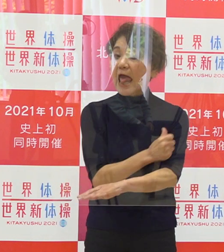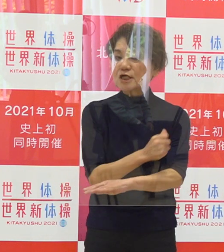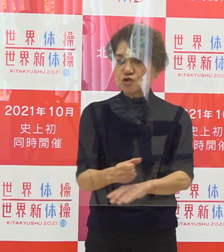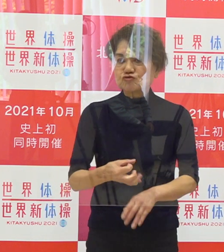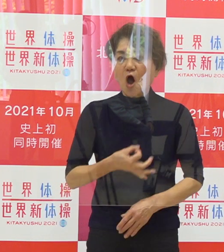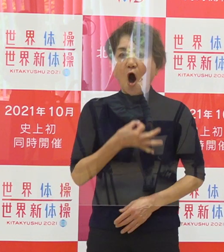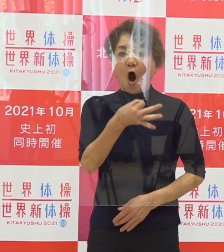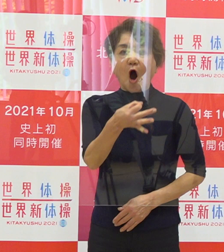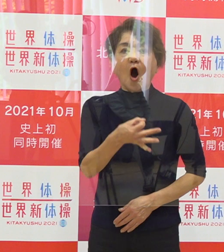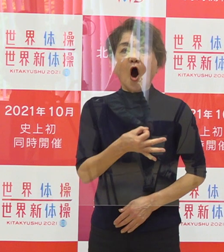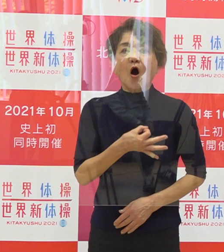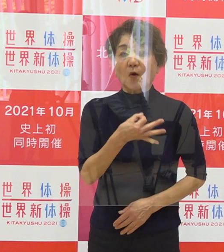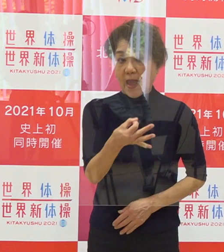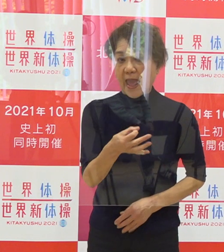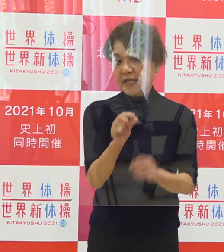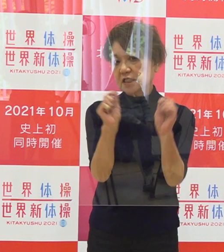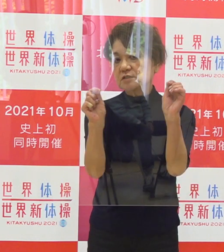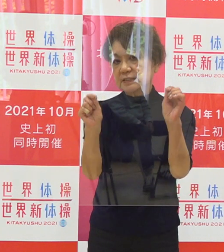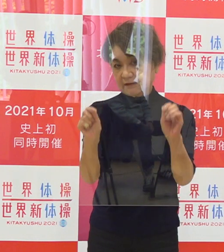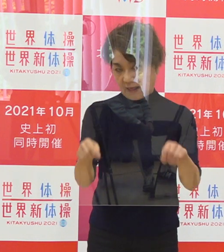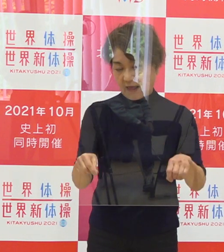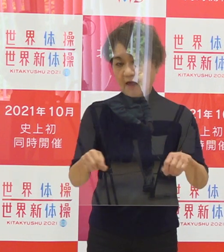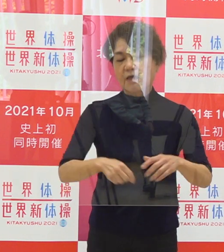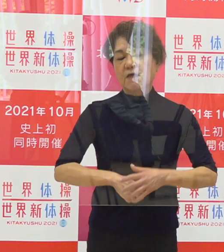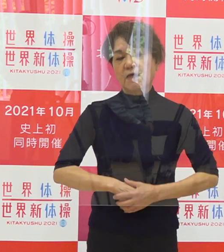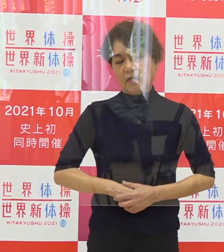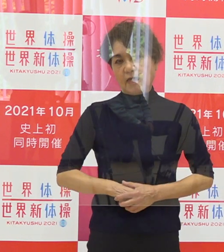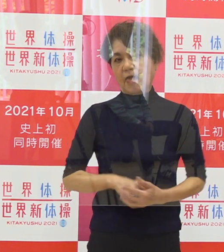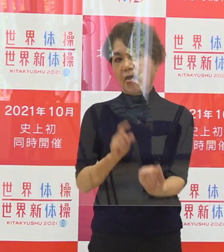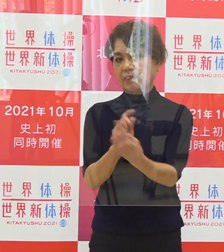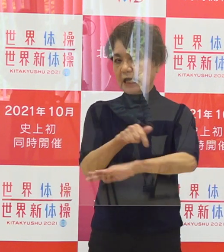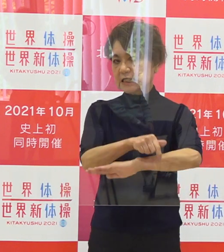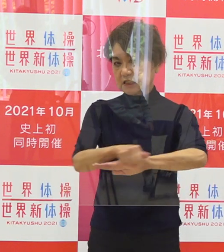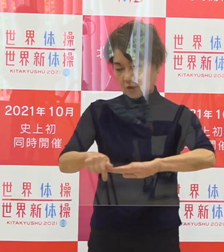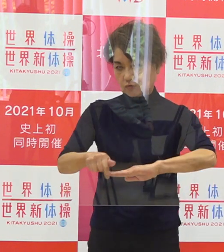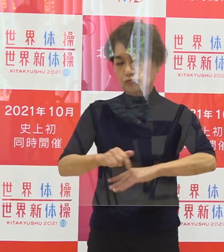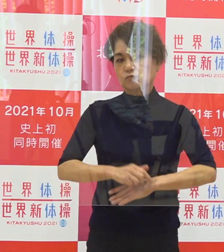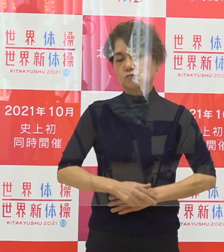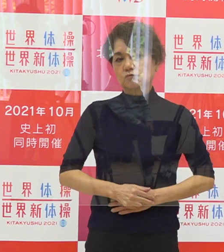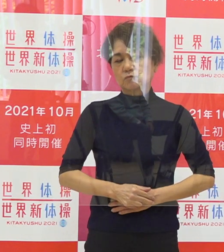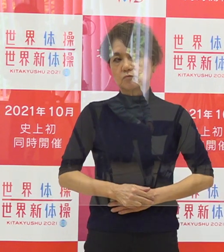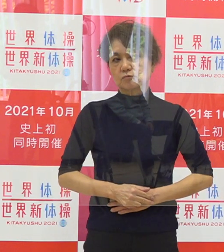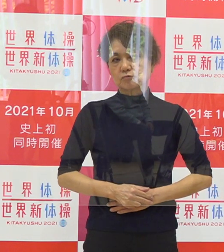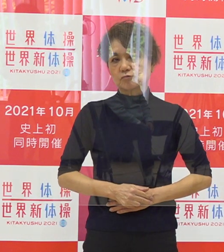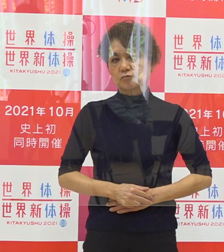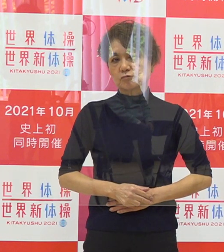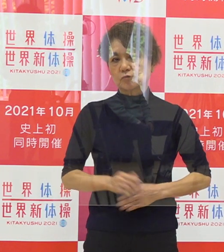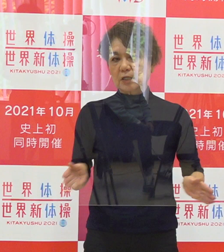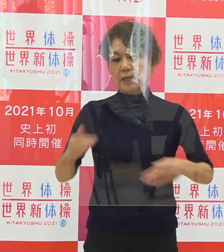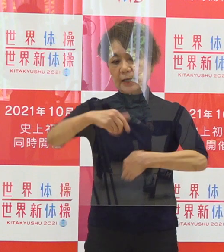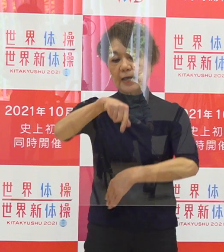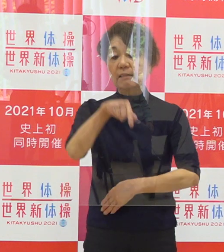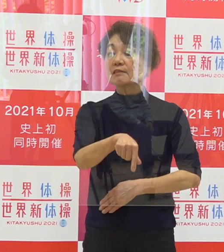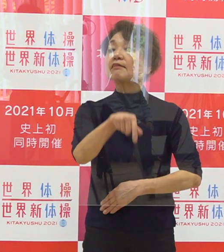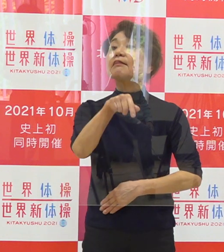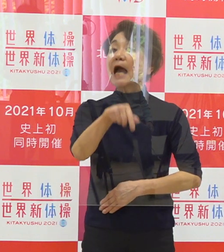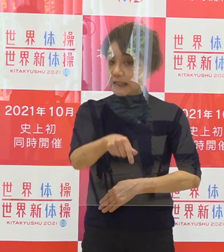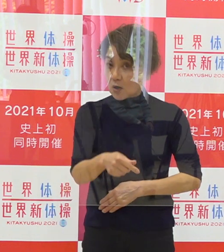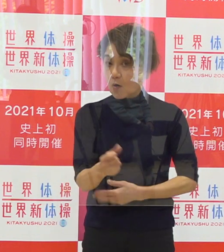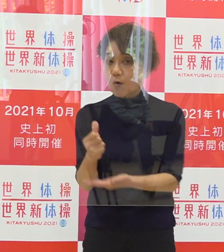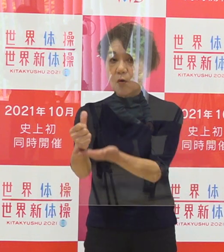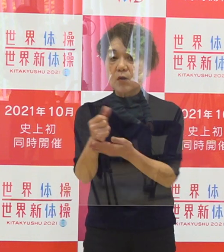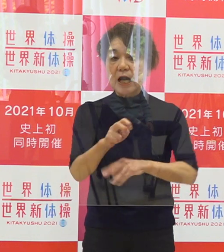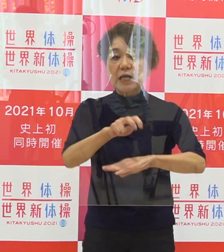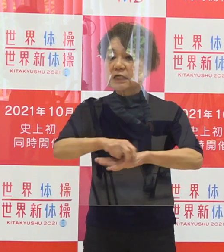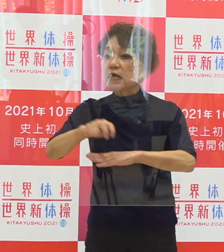声、こちらの感染について、のその対策でございますが、館内のですね、観客席の